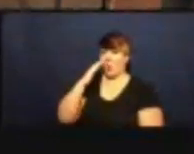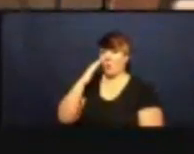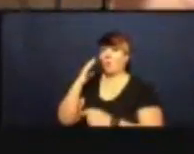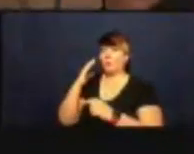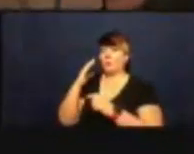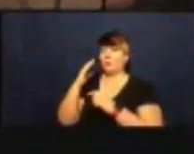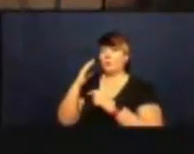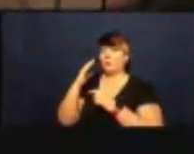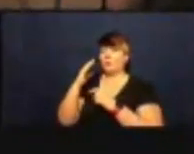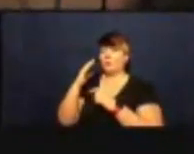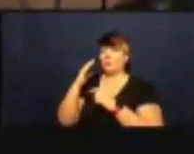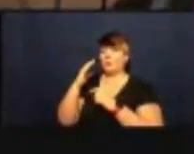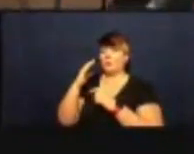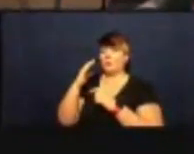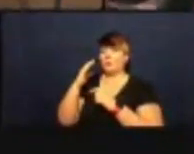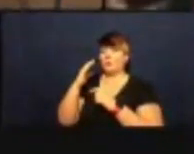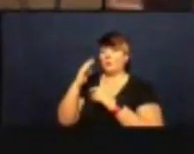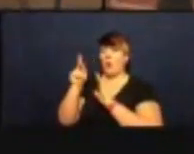hili.